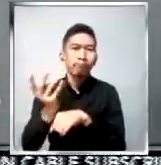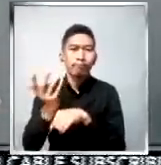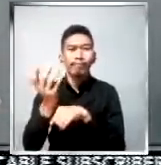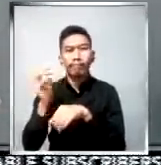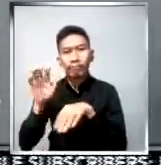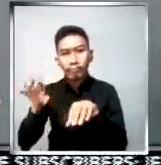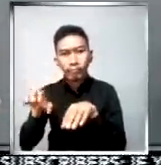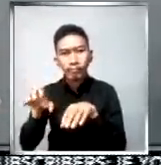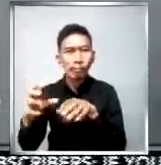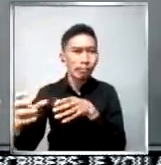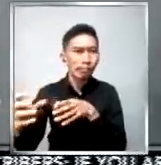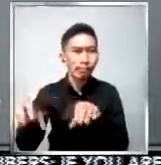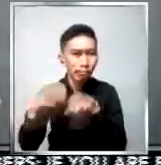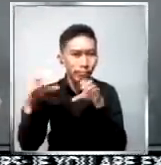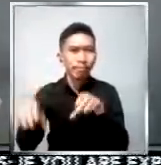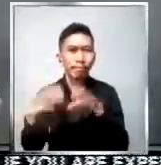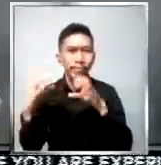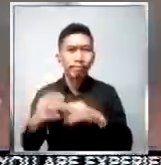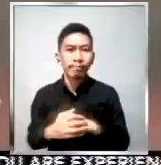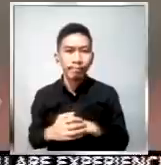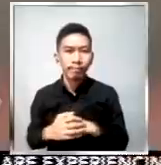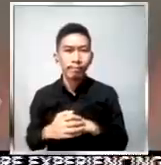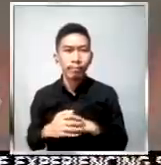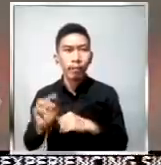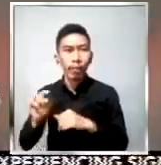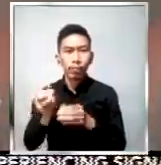Sumadsad din ang roro sa ilang bahay.